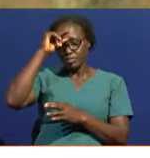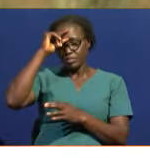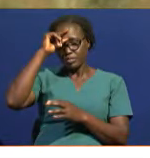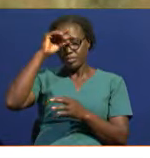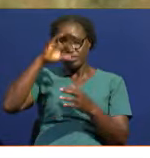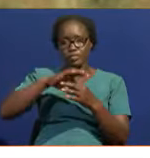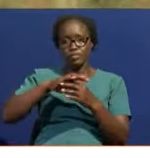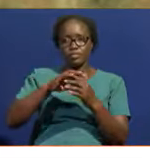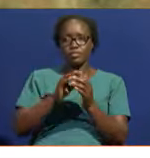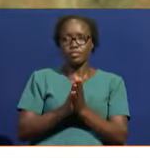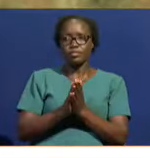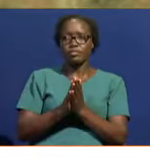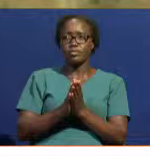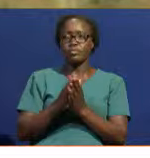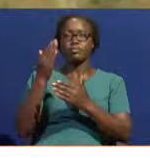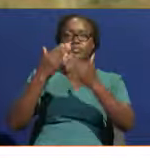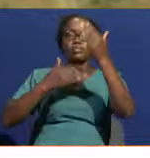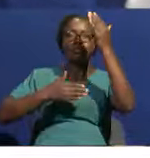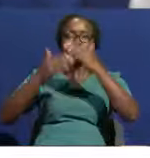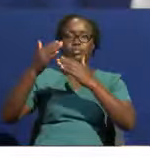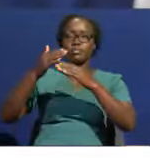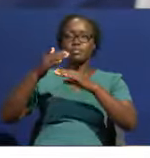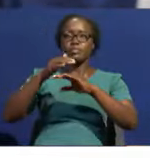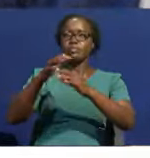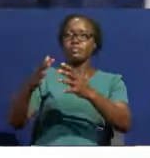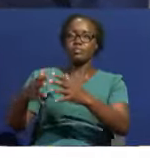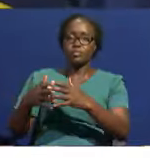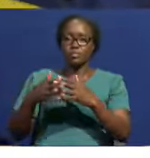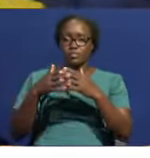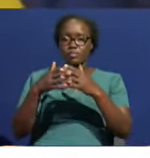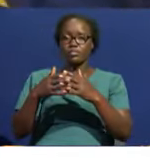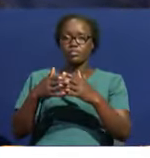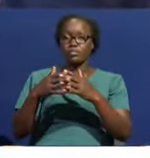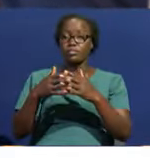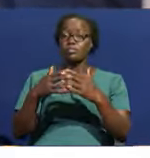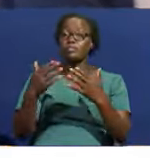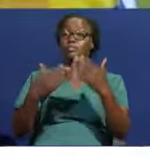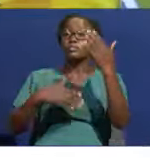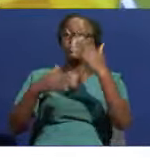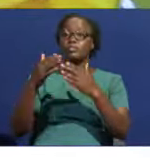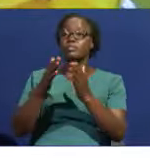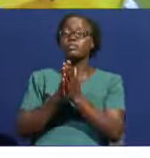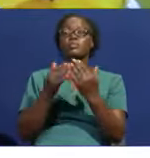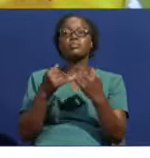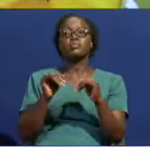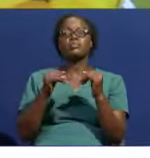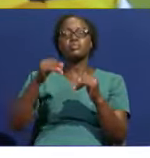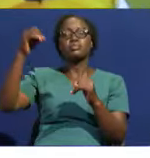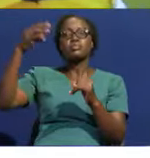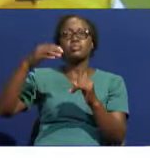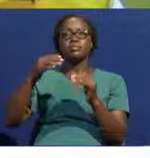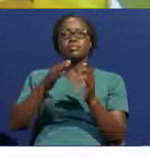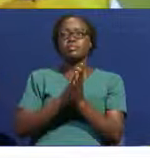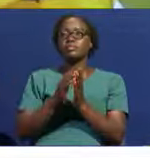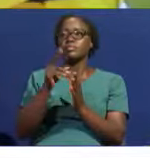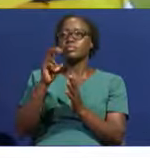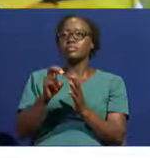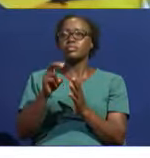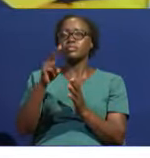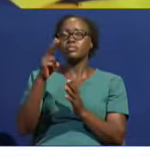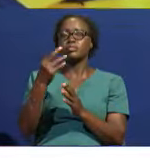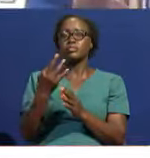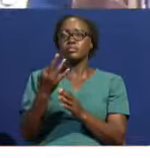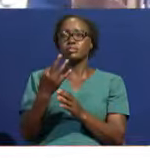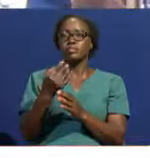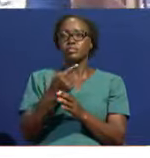na chuo kikuu cha Strathmore na serikali ya Uingereza kufanikisha utekelezaji wa mkakati wake kuhusu kawi katika kipindi cha mwaka